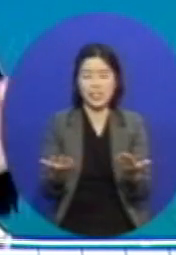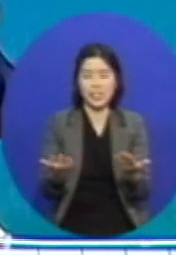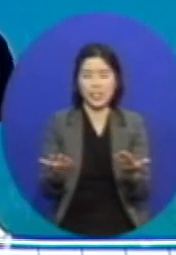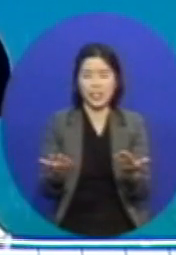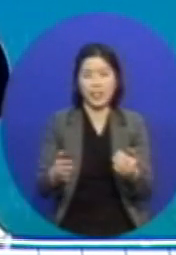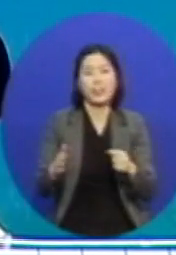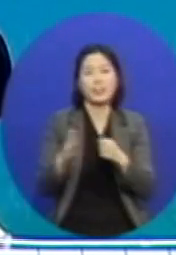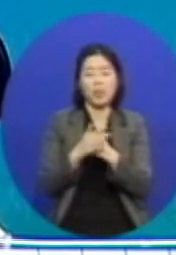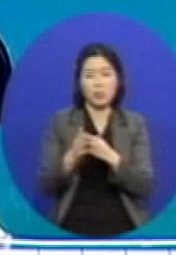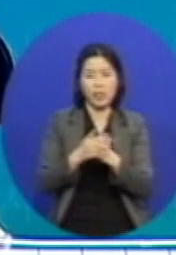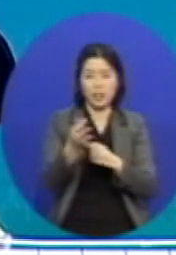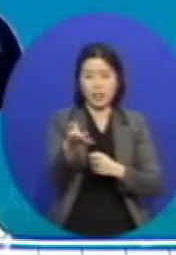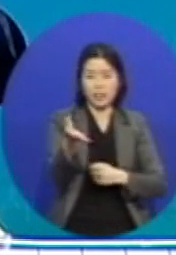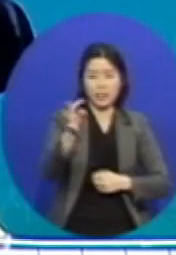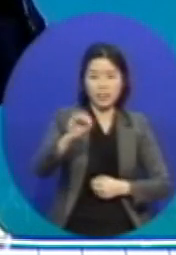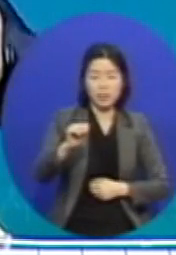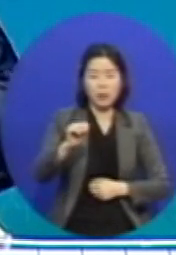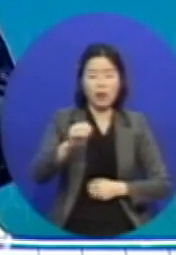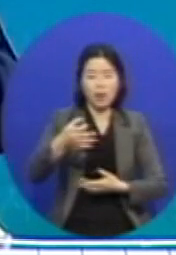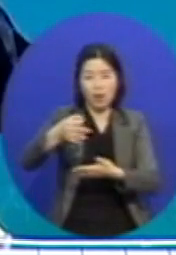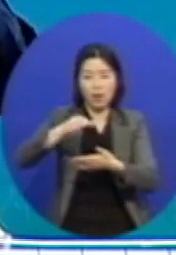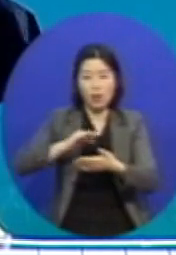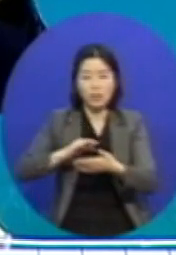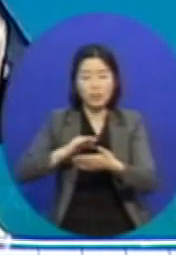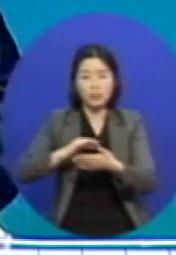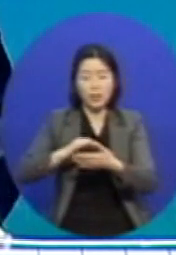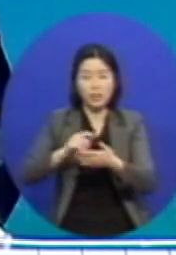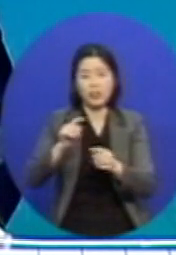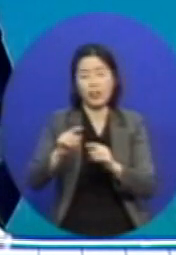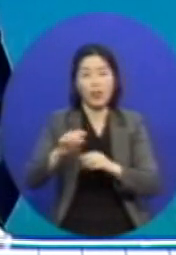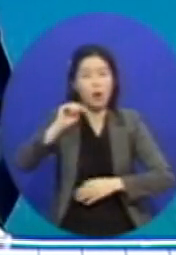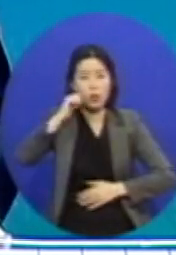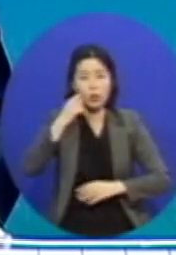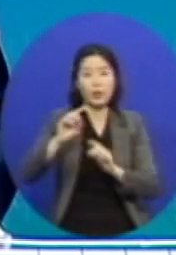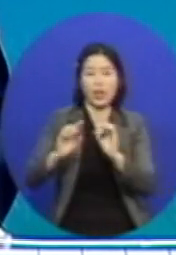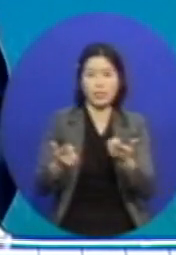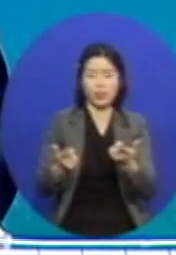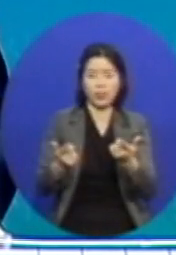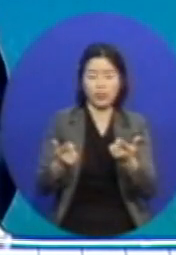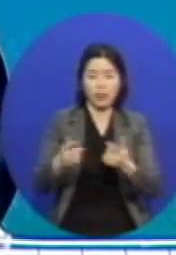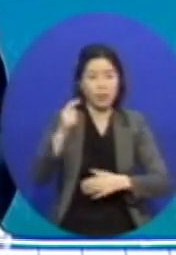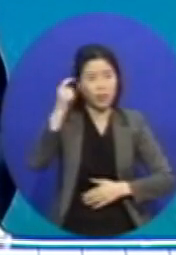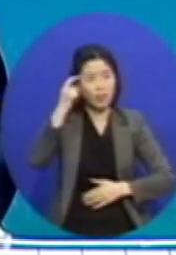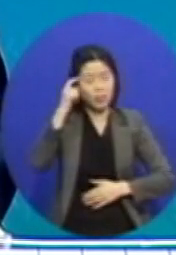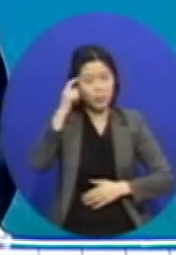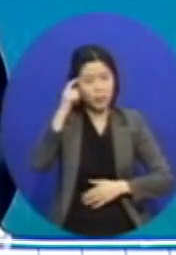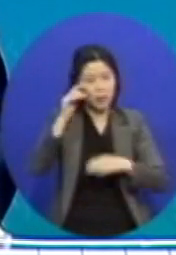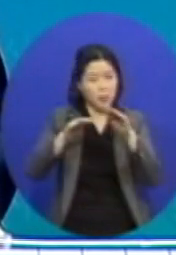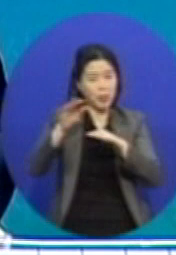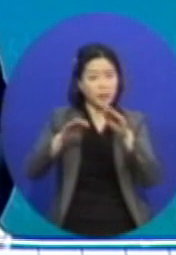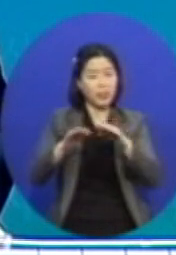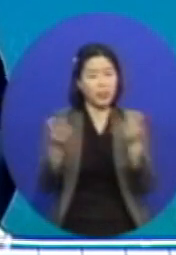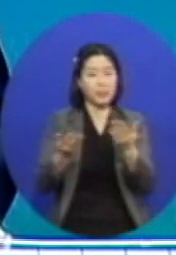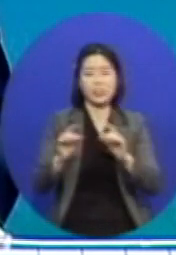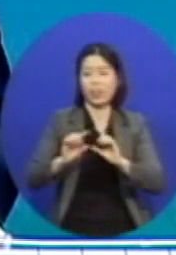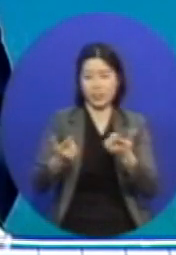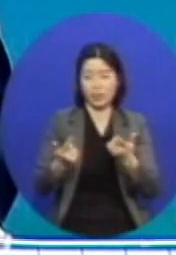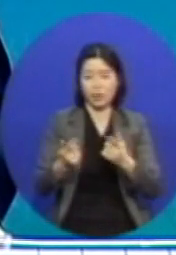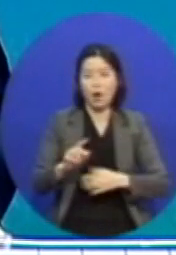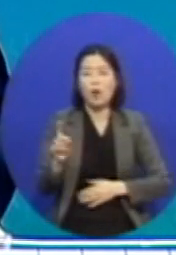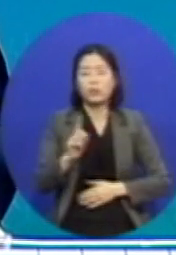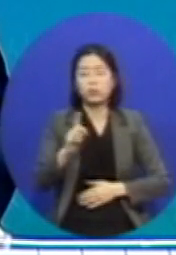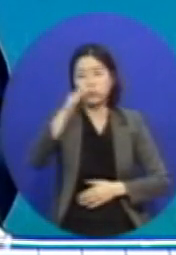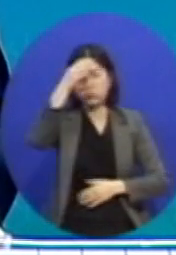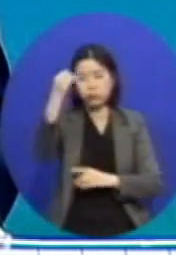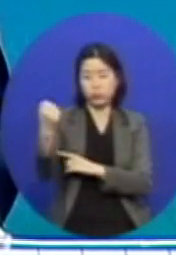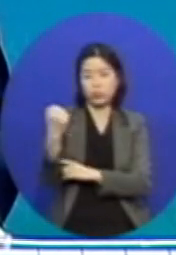쉬버 글 헌금 하는게 어려운거 쉬운 거 아니라니까 그렇게 판단할 문제가 아니라 무슨 능력으로